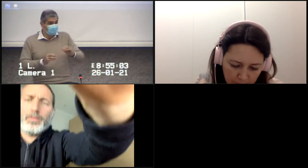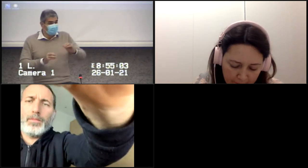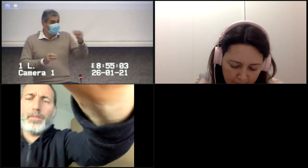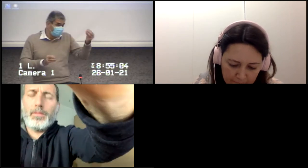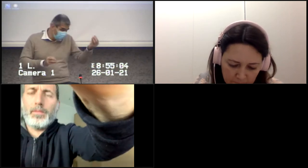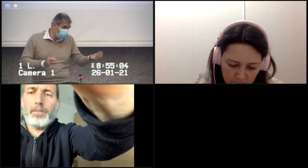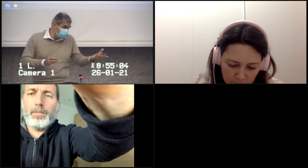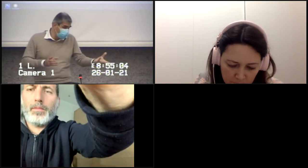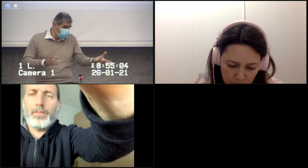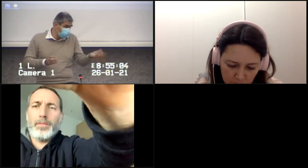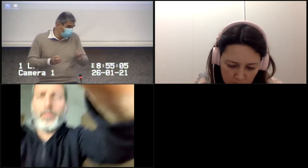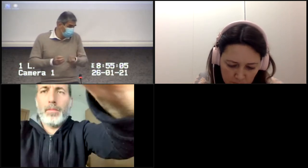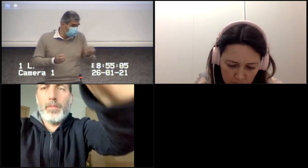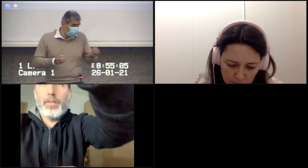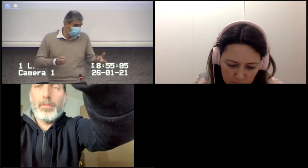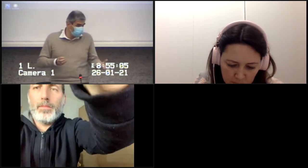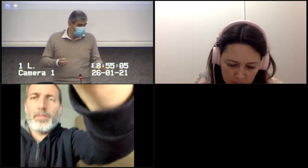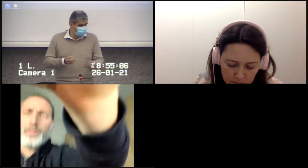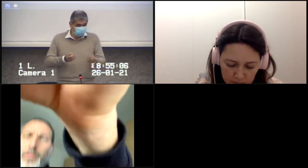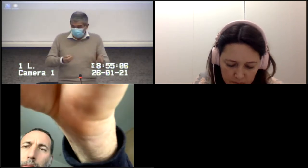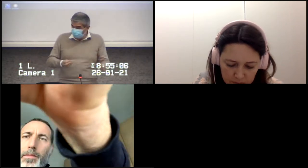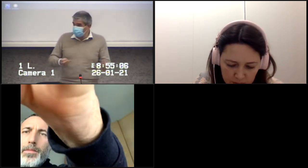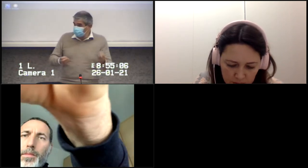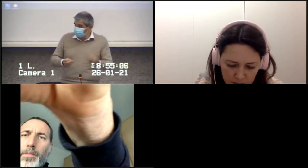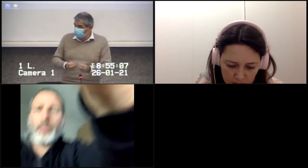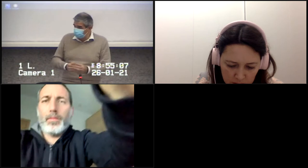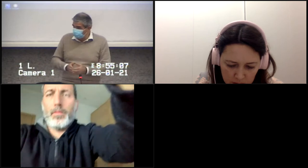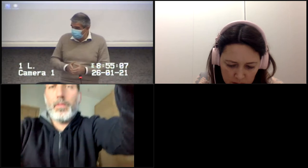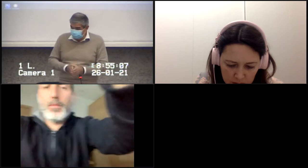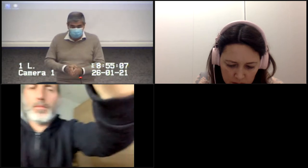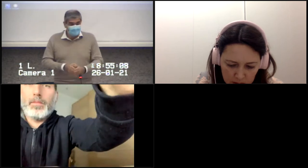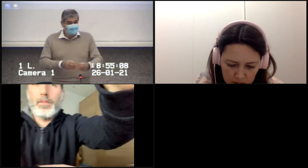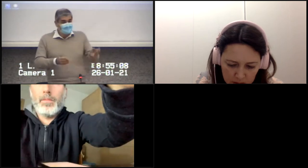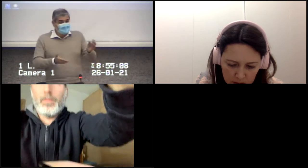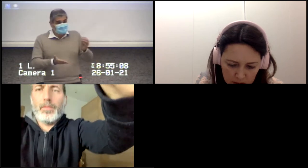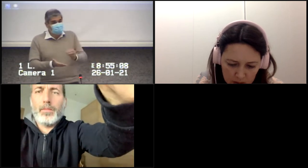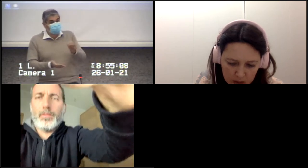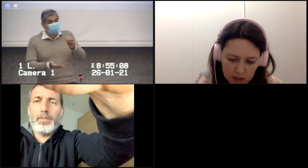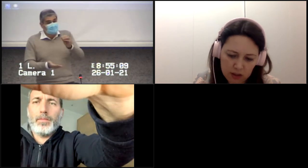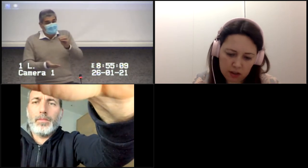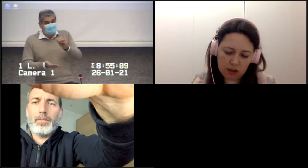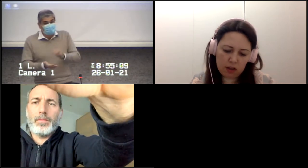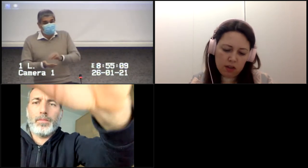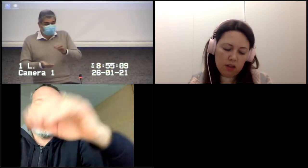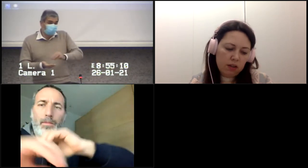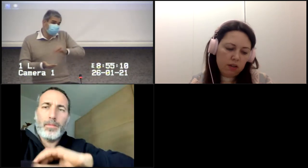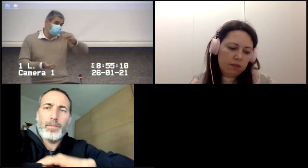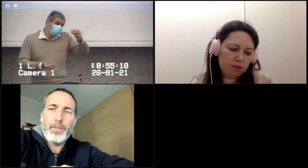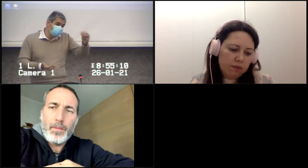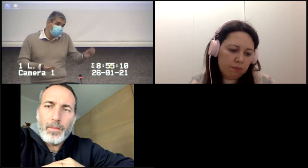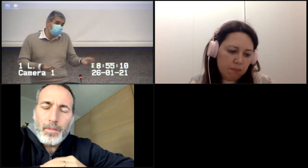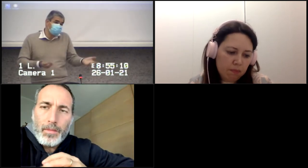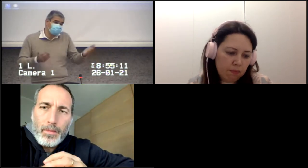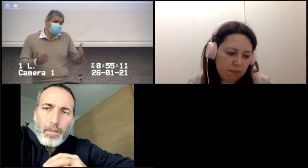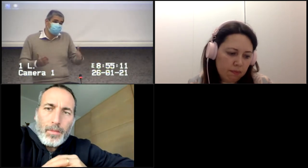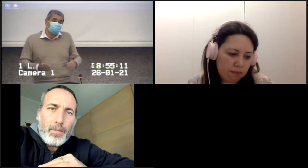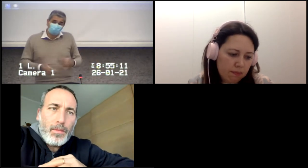giudizio anche tecnico, non solo valutazione politica sulla proposta. Stavo dicendo, nella proposta di